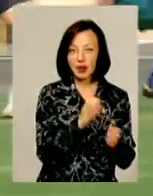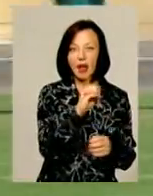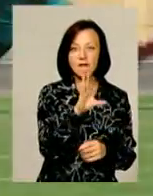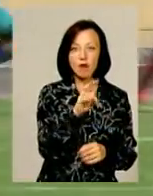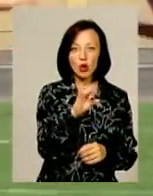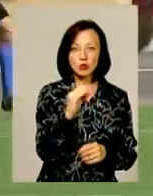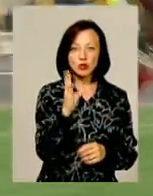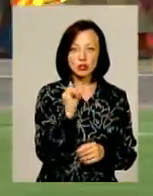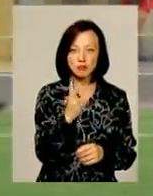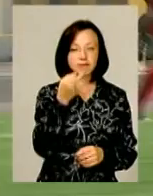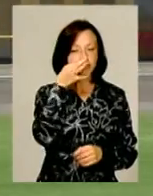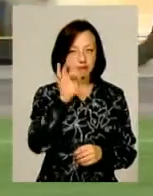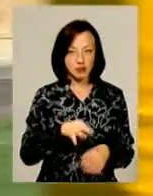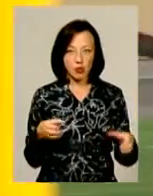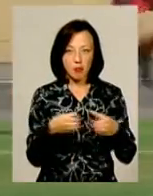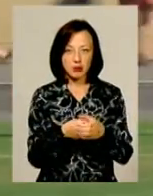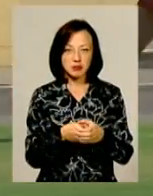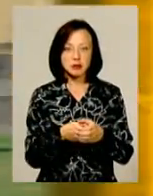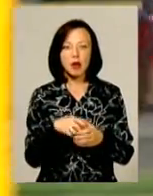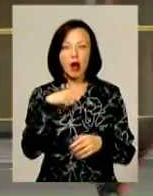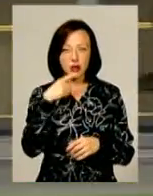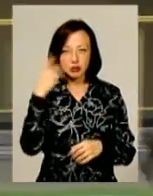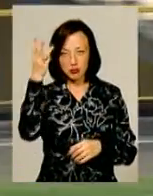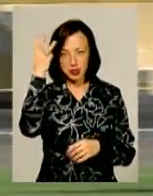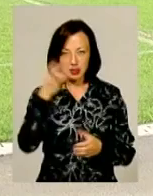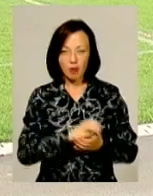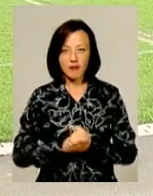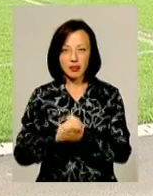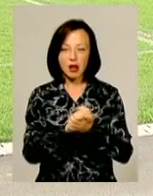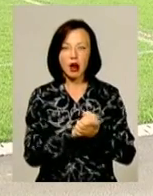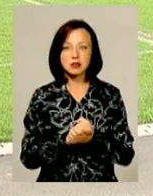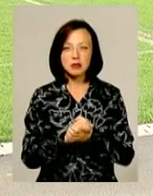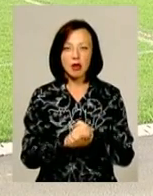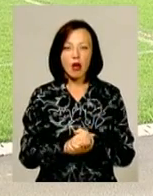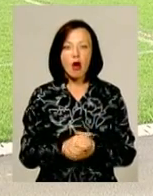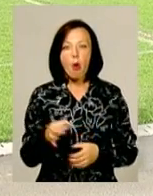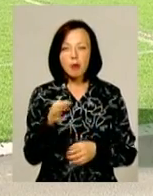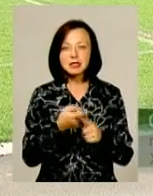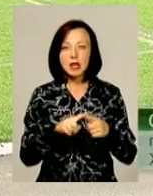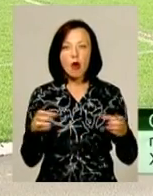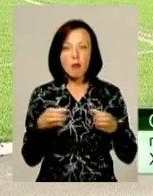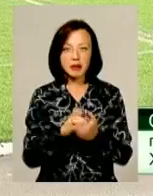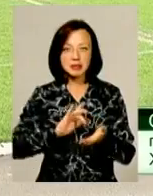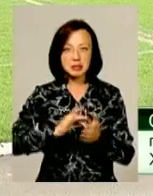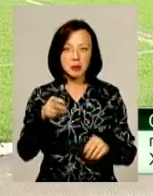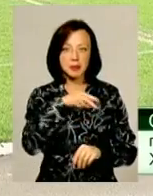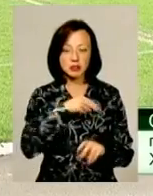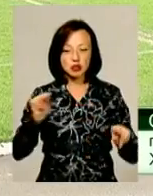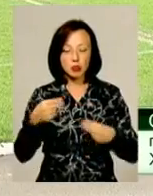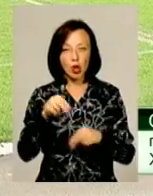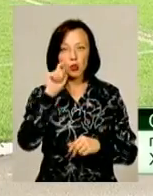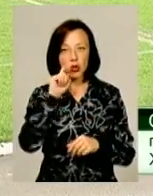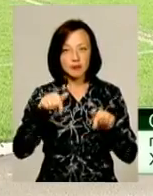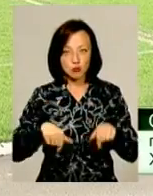позичати. Збірна – флагман регбі у Хмельницькому, кажуть в обласній федерації. Ця команда вже стала срібними призерами чемпіонату України в цьому